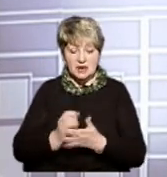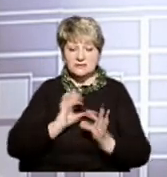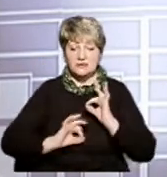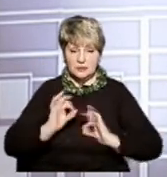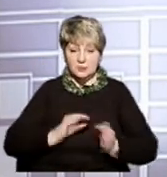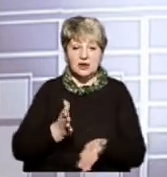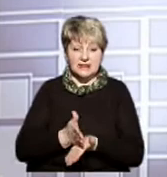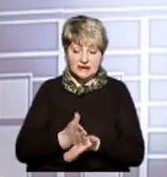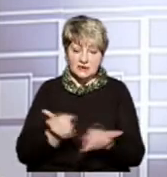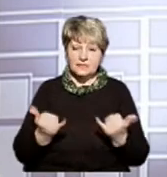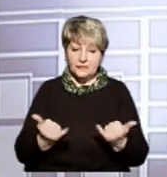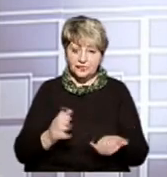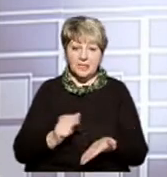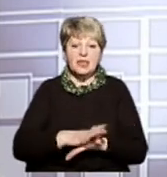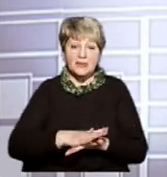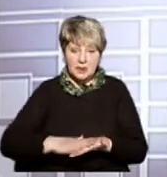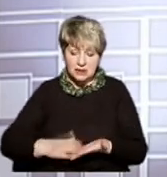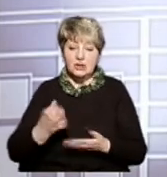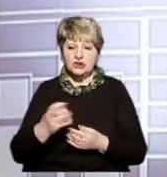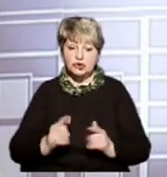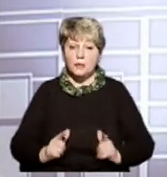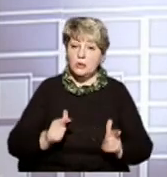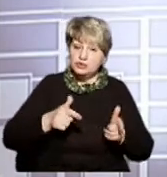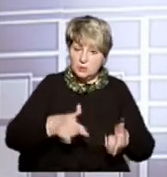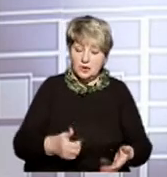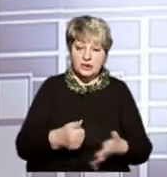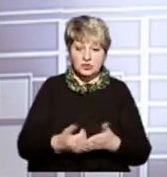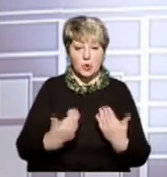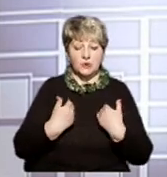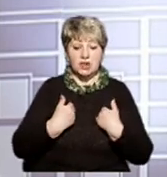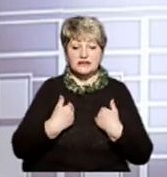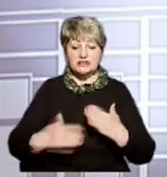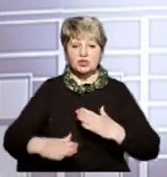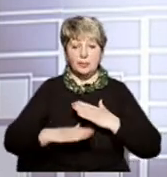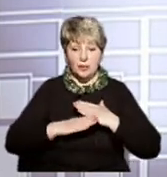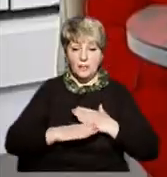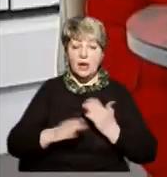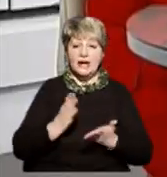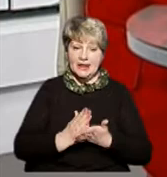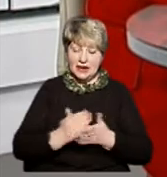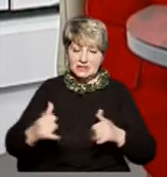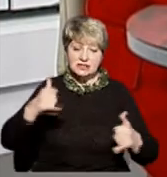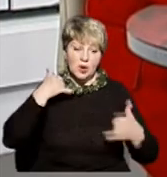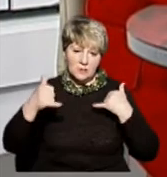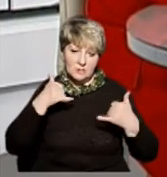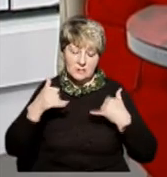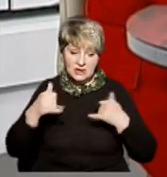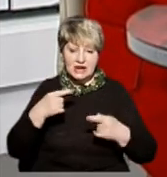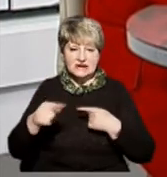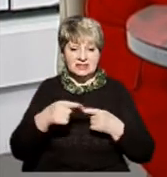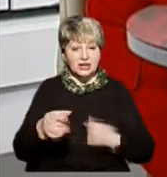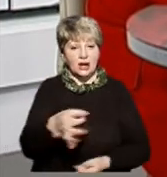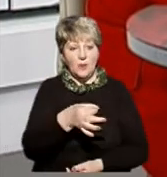ще і надалі йде гуманітарна допомога з інших країн, йдуть дзвінки від колег з інших країн, з